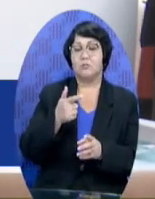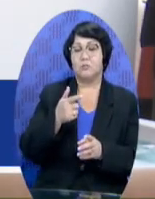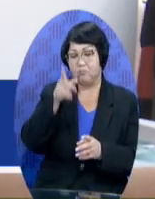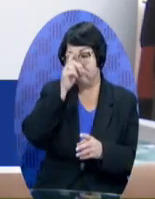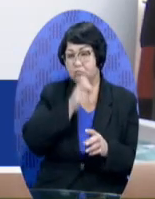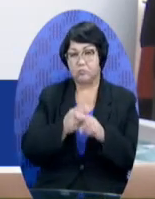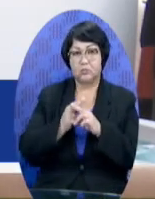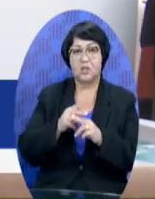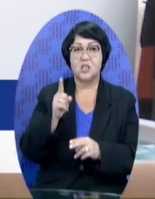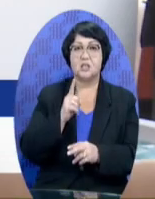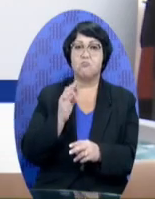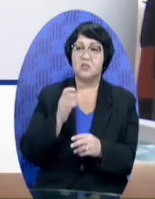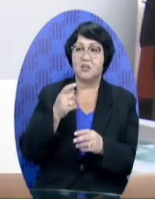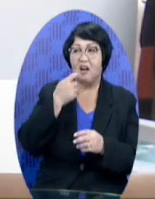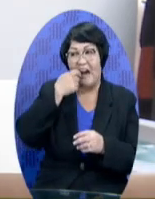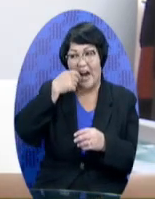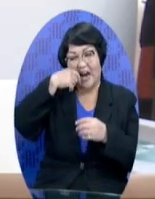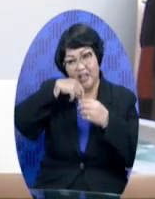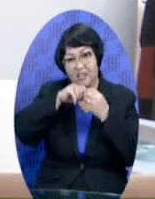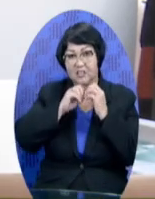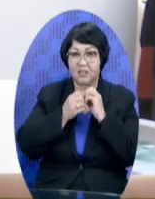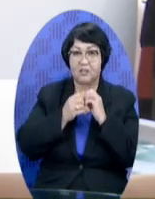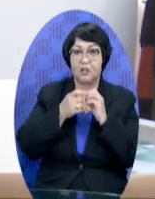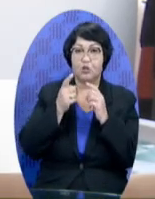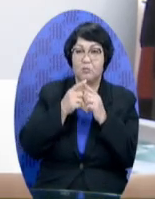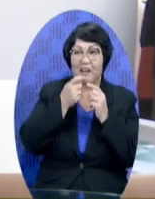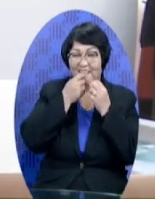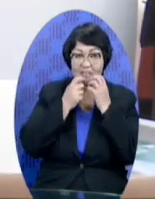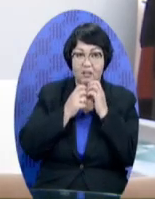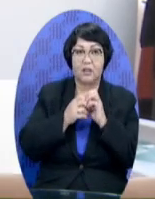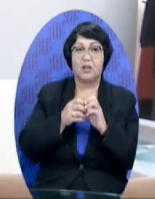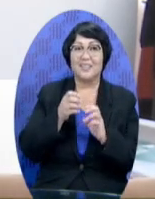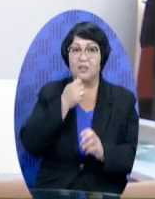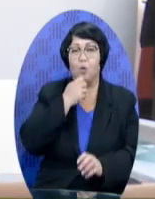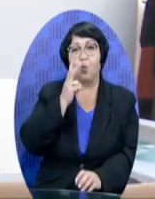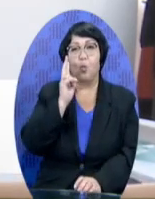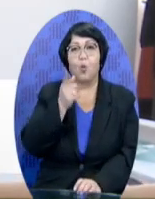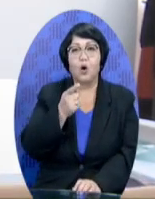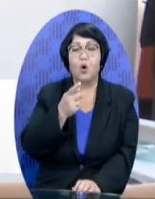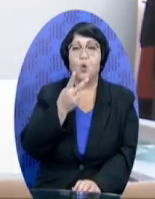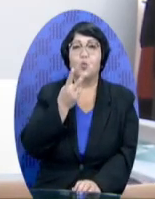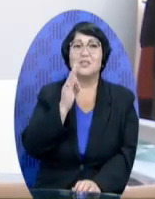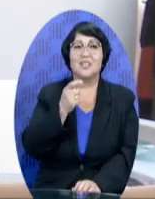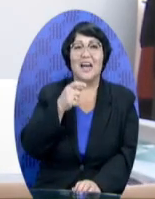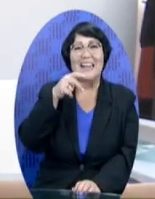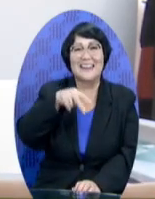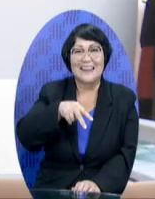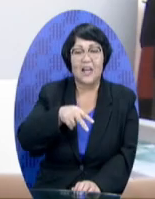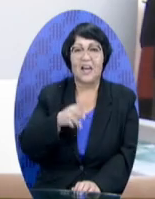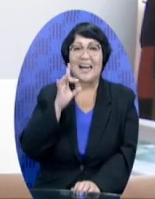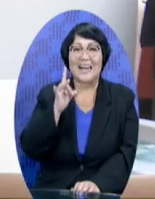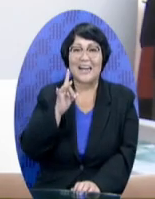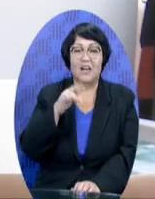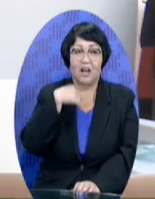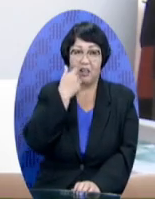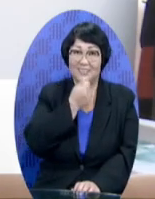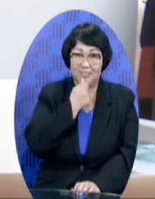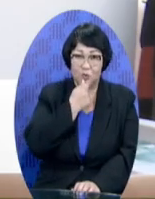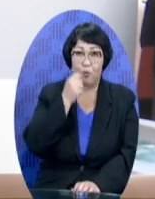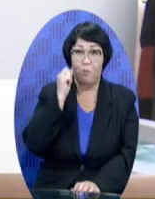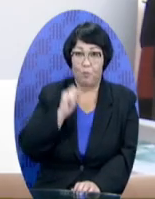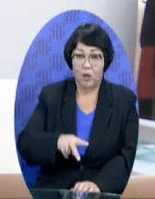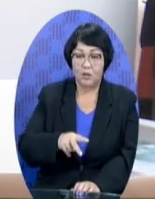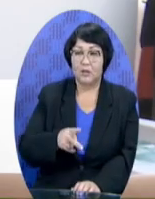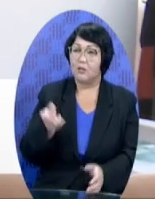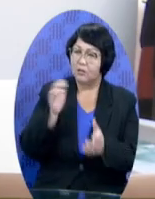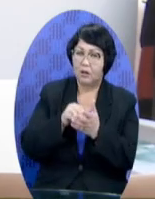заавал зэмсгээр биш гэхэд одоо үг үсэг, ир үсгийг тий ил үсгийг хэлж чадахгүй энэ зүйлүүдийг бол тухайн